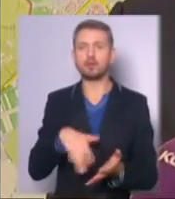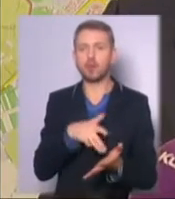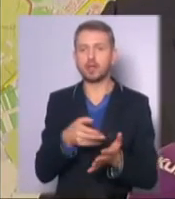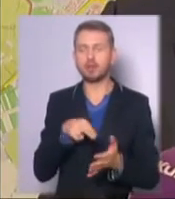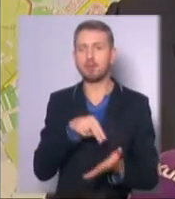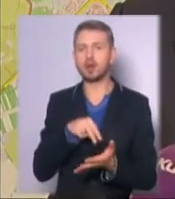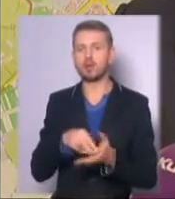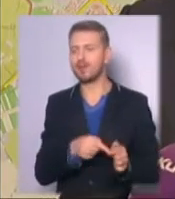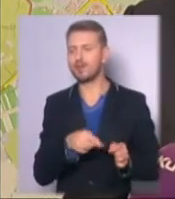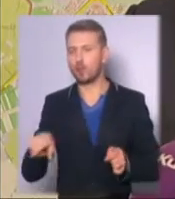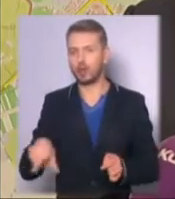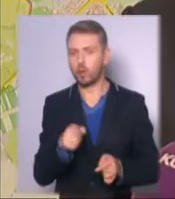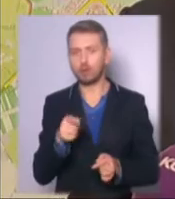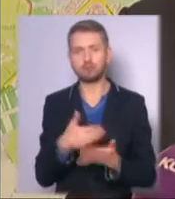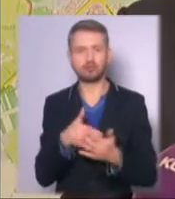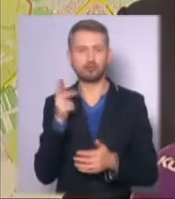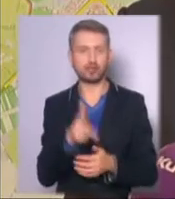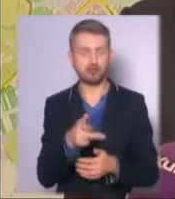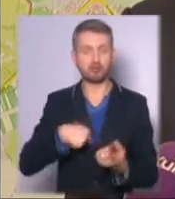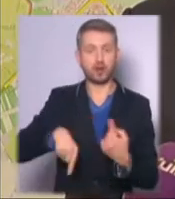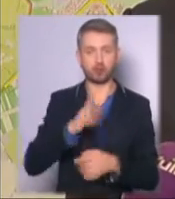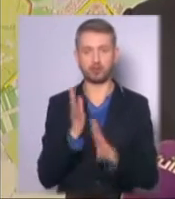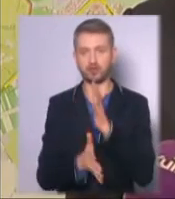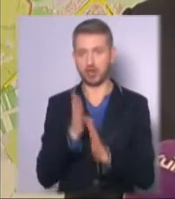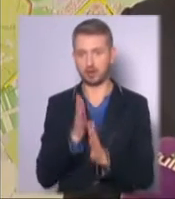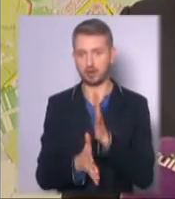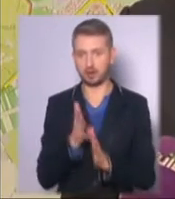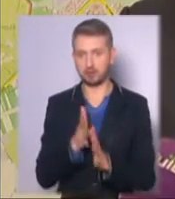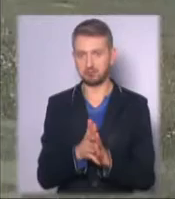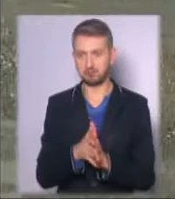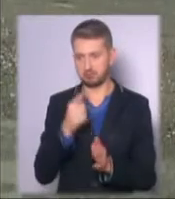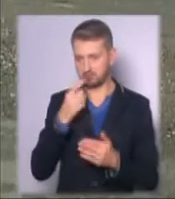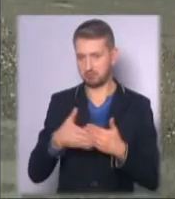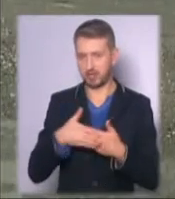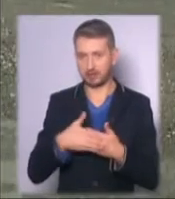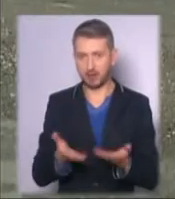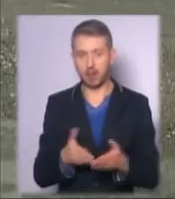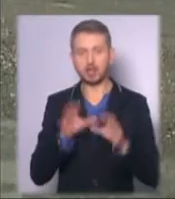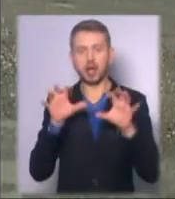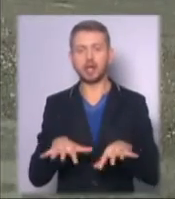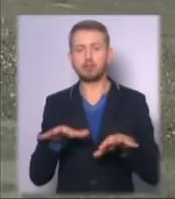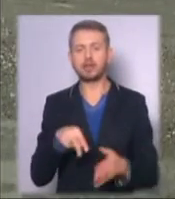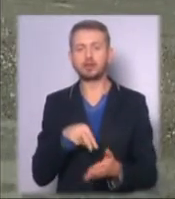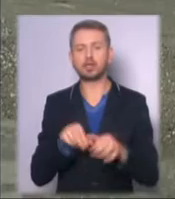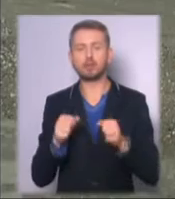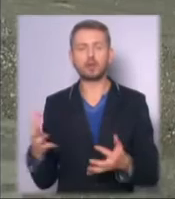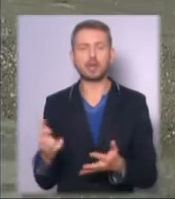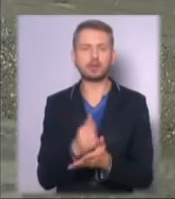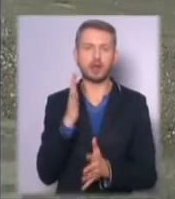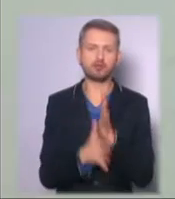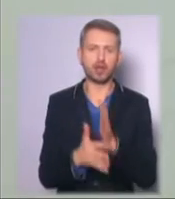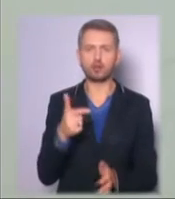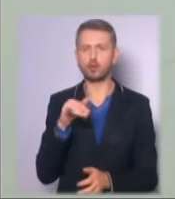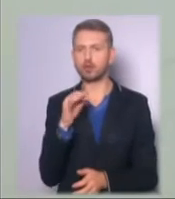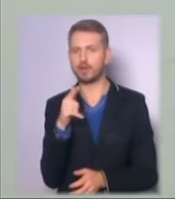дороги. Їх около 3000 вокруг Хрещатика в рамках пішохідної доступності. Легальне місце стоянки можна знайти на Хрещатику,